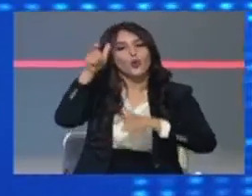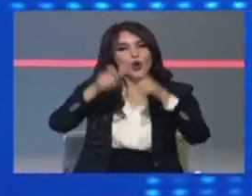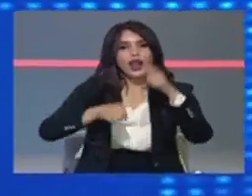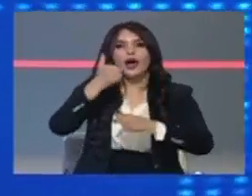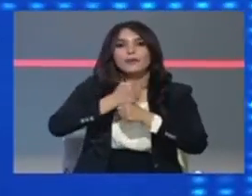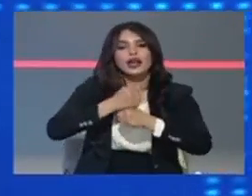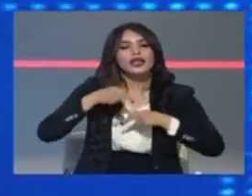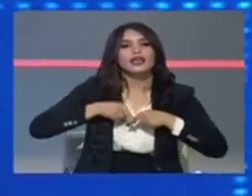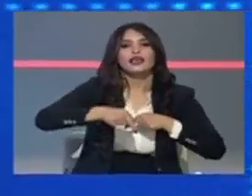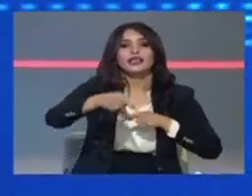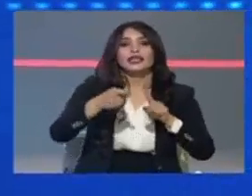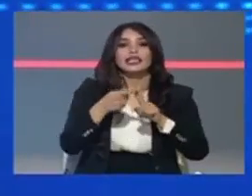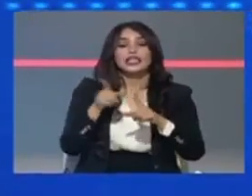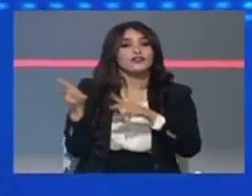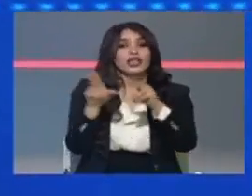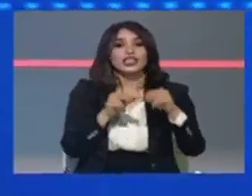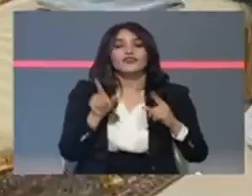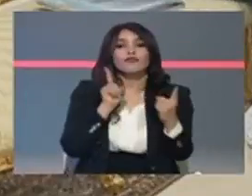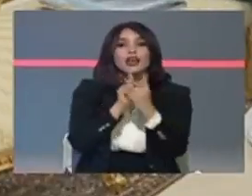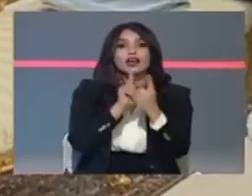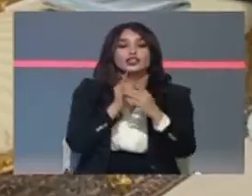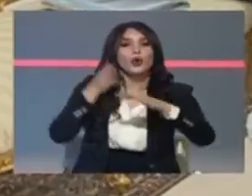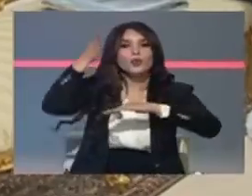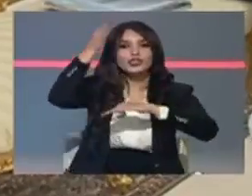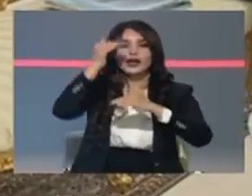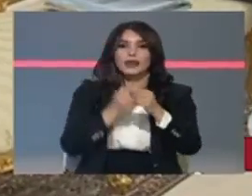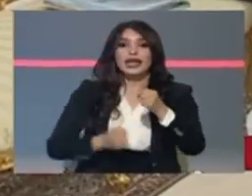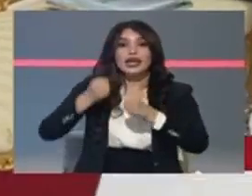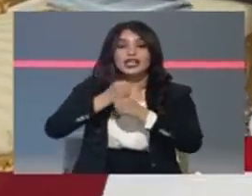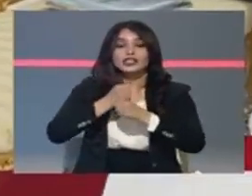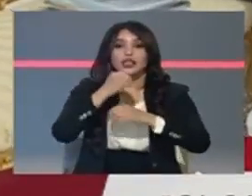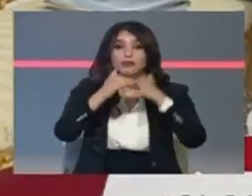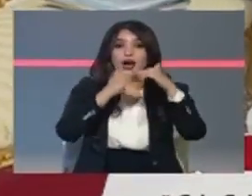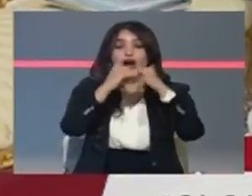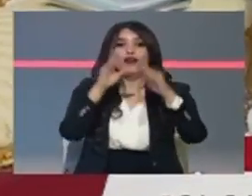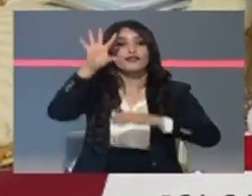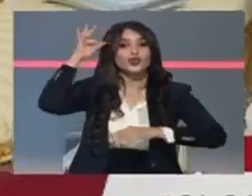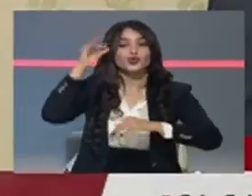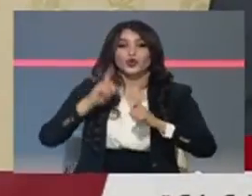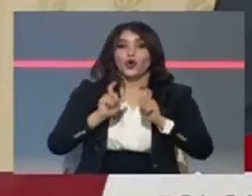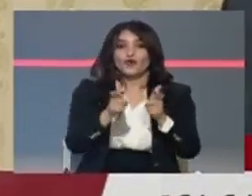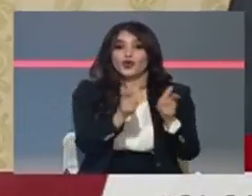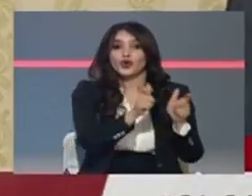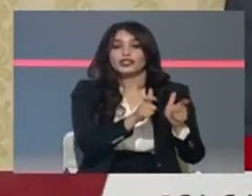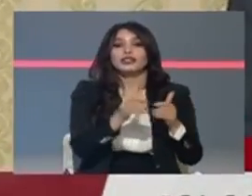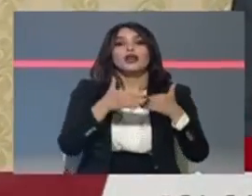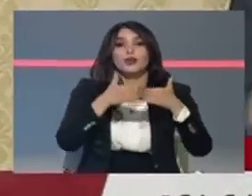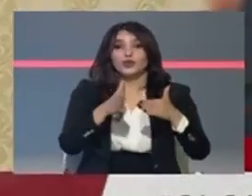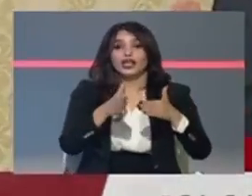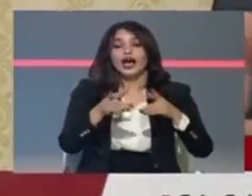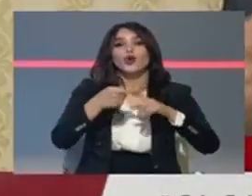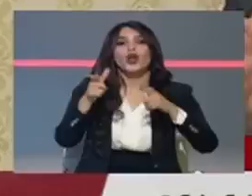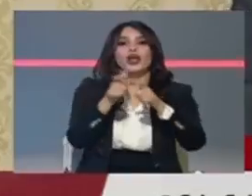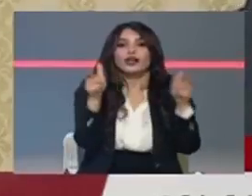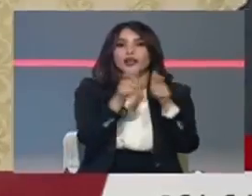فيها، كما تعرض اللقاء إلى مستقبل الاستثمار في تونس والفرص المتاحة أمام المؤسسات بعد مرور هذه